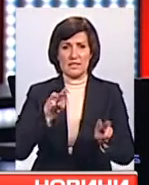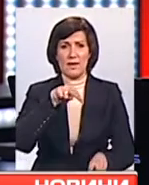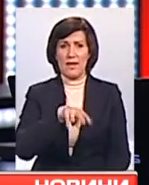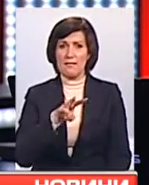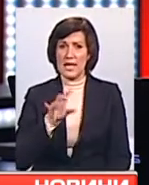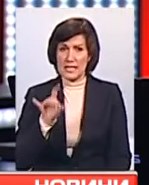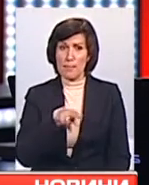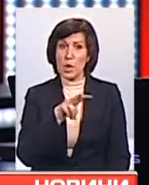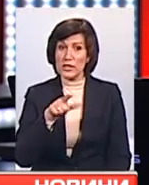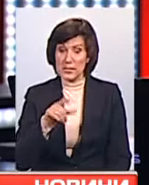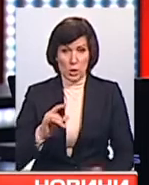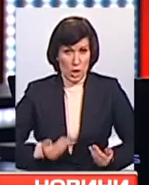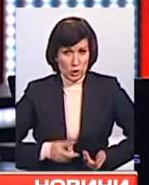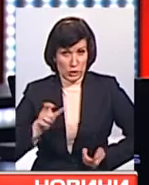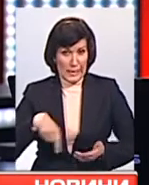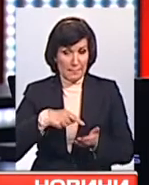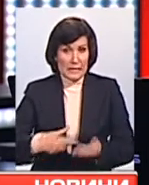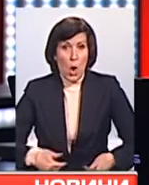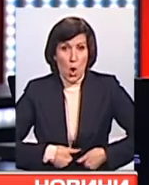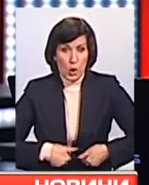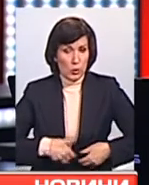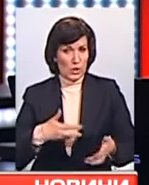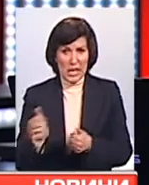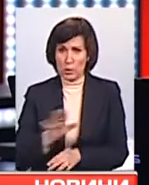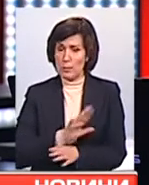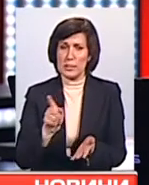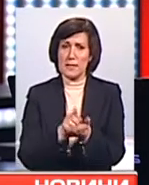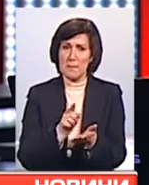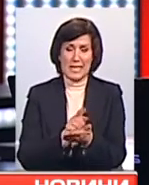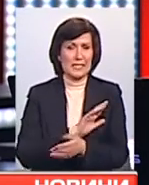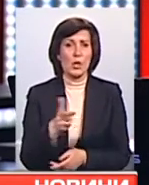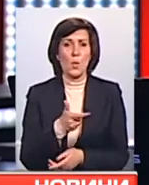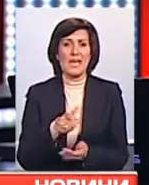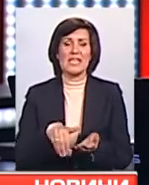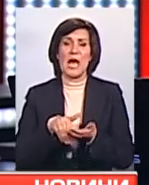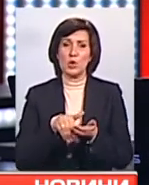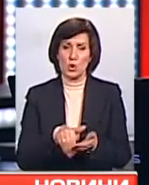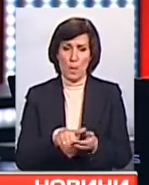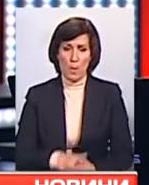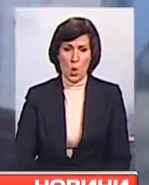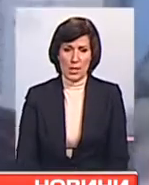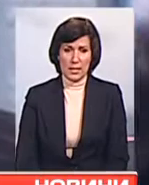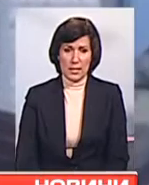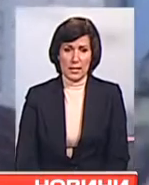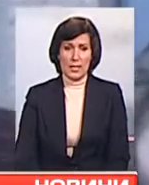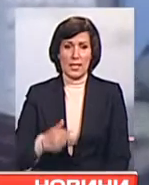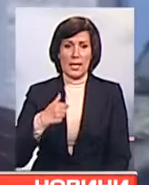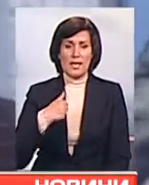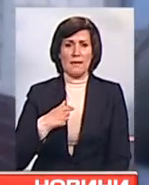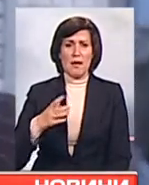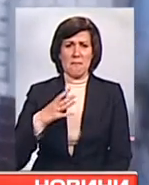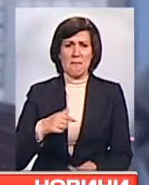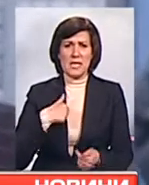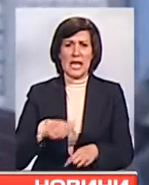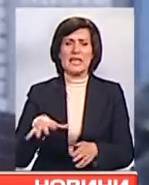Ігоря Плотніцького в тому, що жителі міста голодують, бо не отримують ані пенсії, ані гуманітарної допомоги. Мене обступили